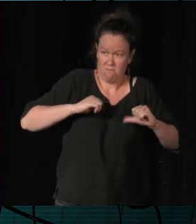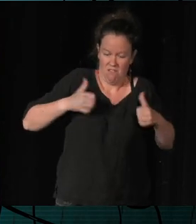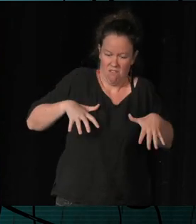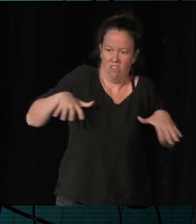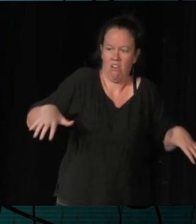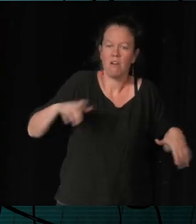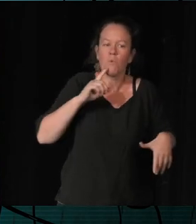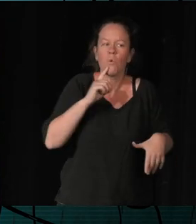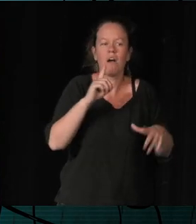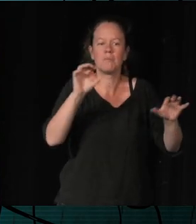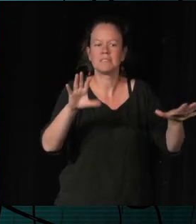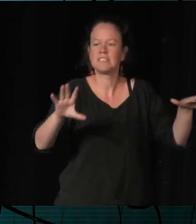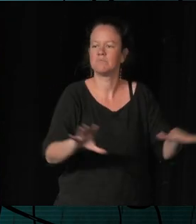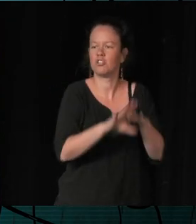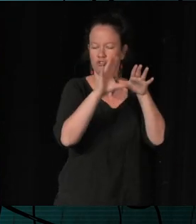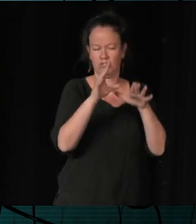homme qui a vu